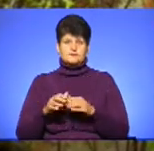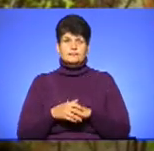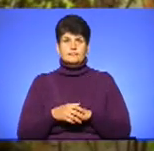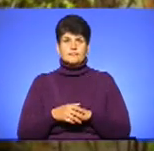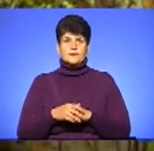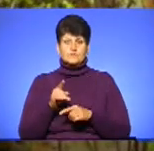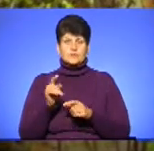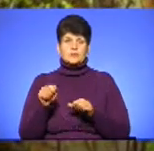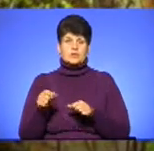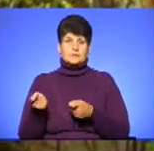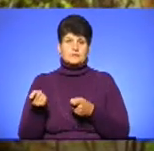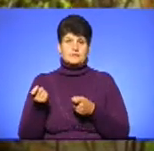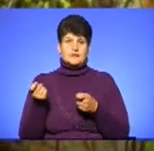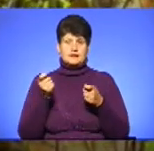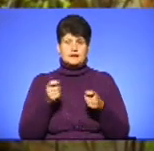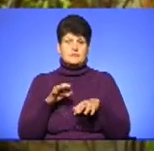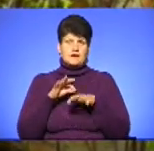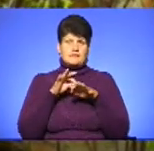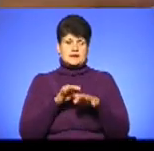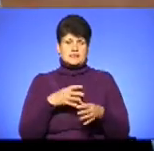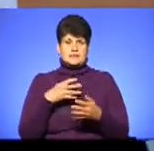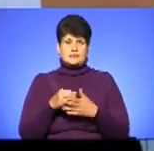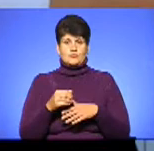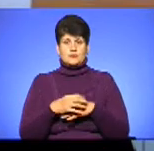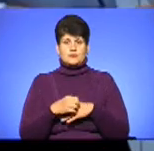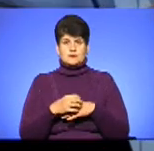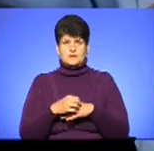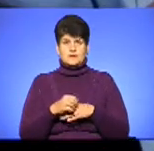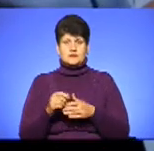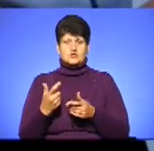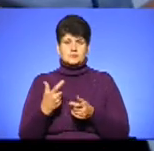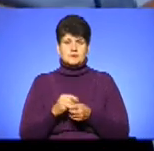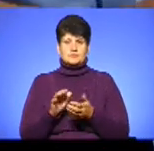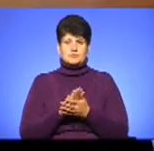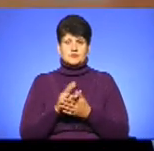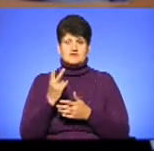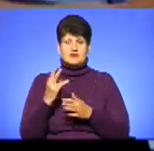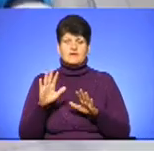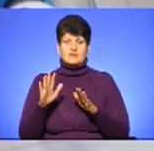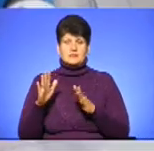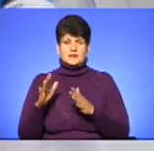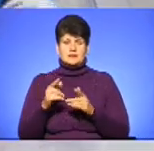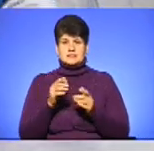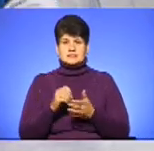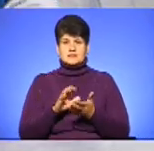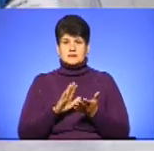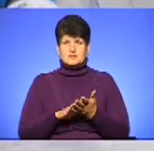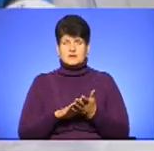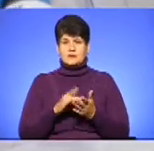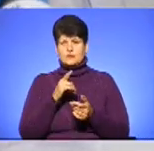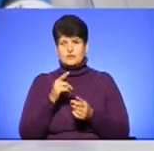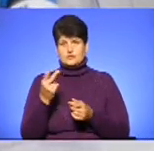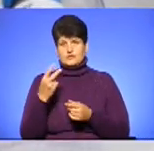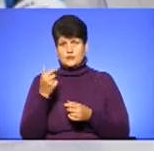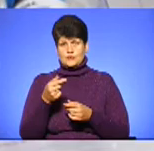могли привезти свої тварини і щепити безкоштовно. Два випадки сказу тварин зафіксували упродовж двох передостанніх